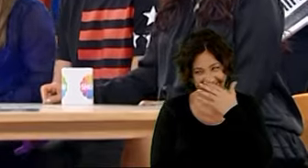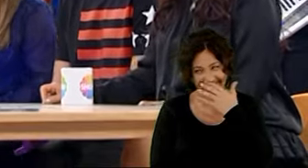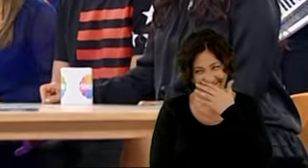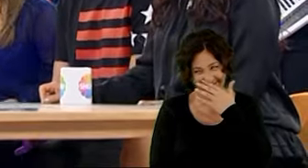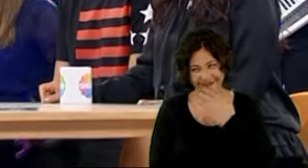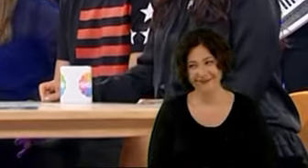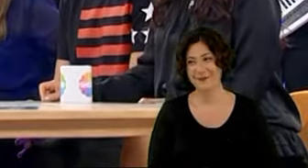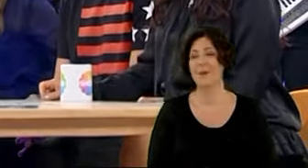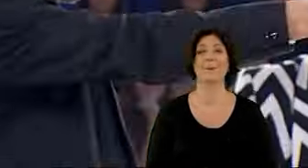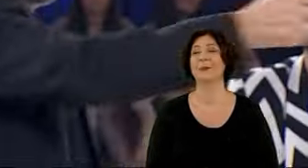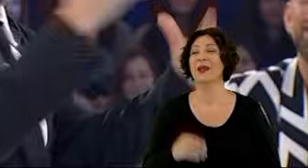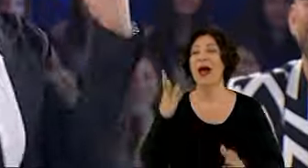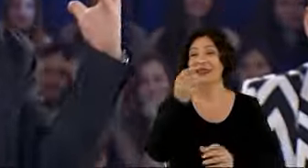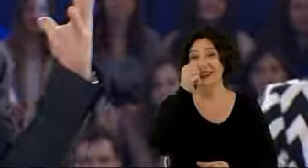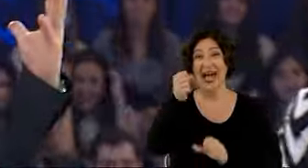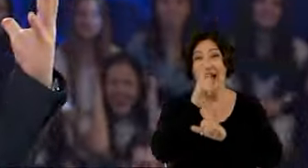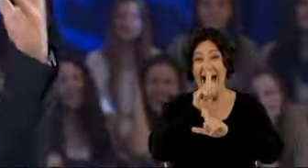Ya da şu an mesela al sana çiçek.